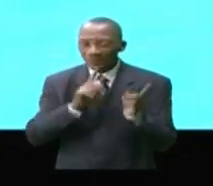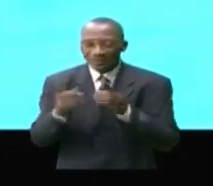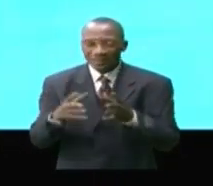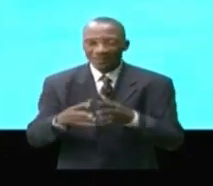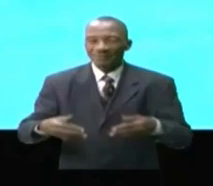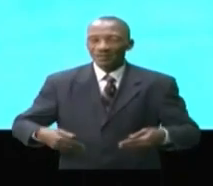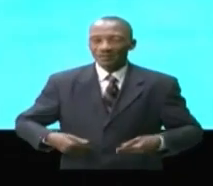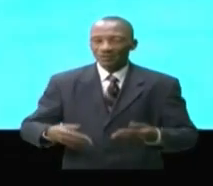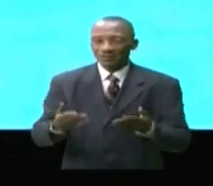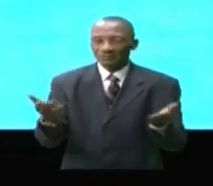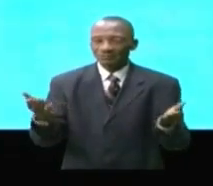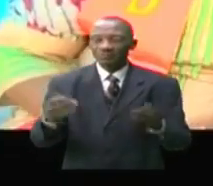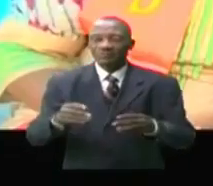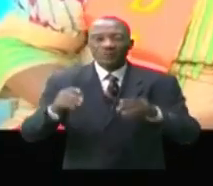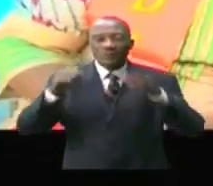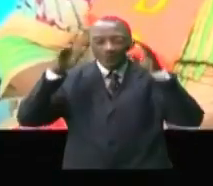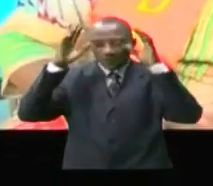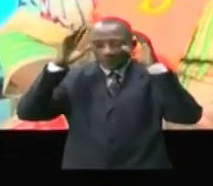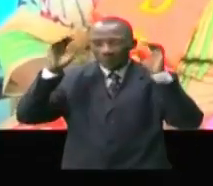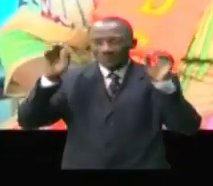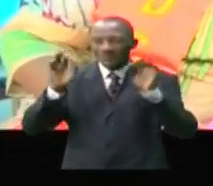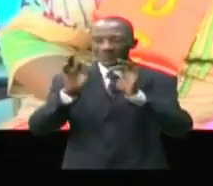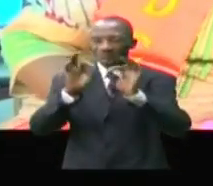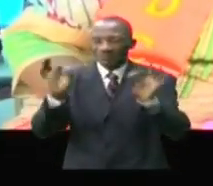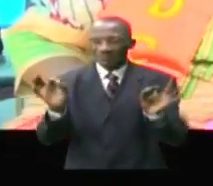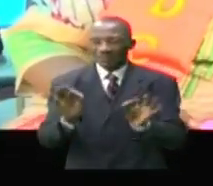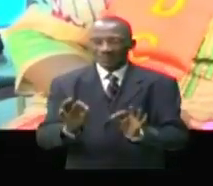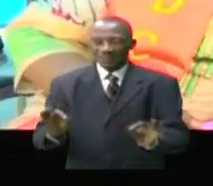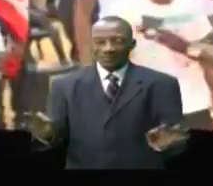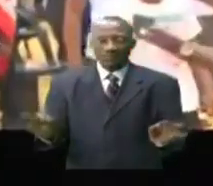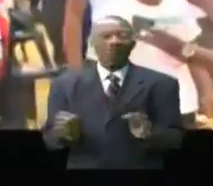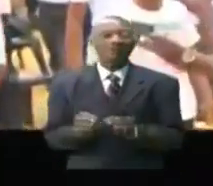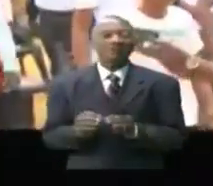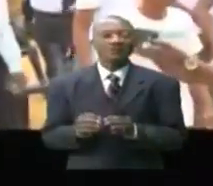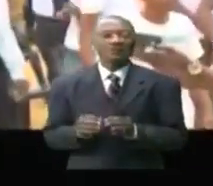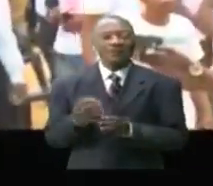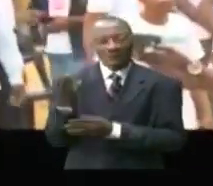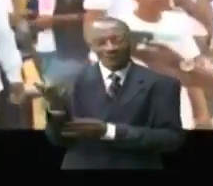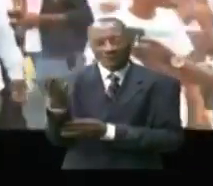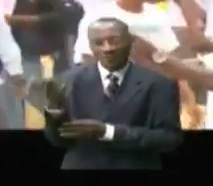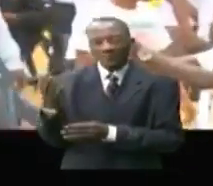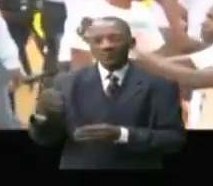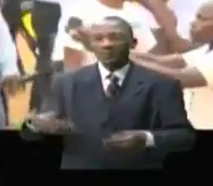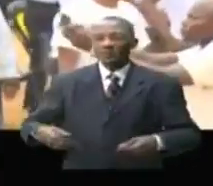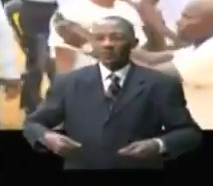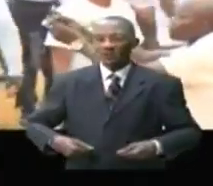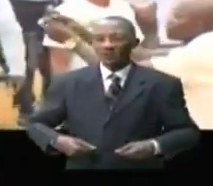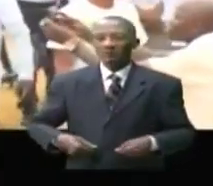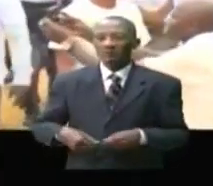présidente fédérale de l'AFDC district de Lukunga, a appelé ce jeune à opérer des choix